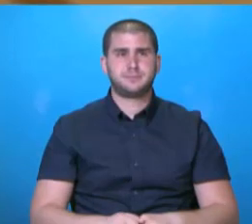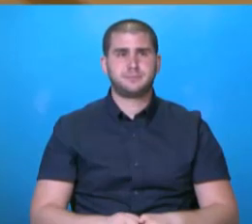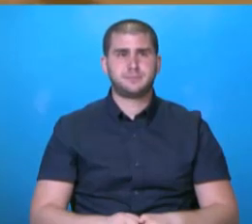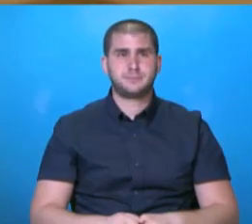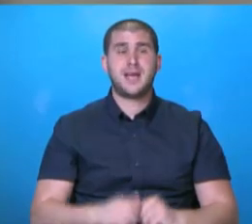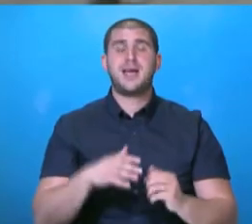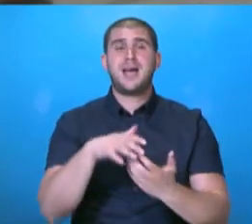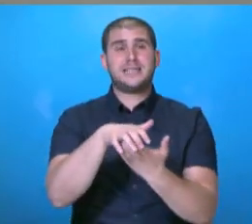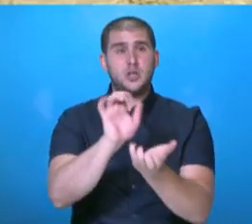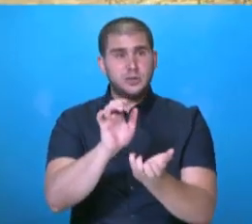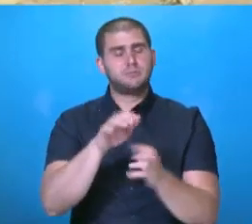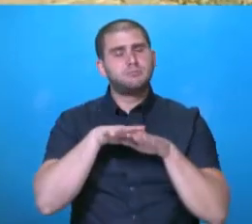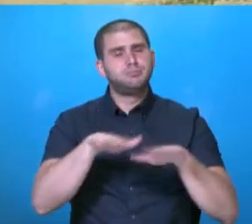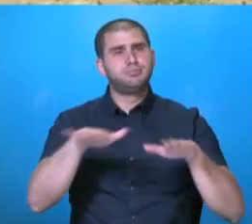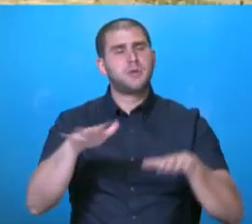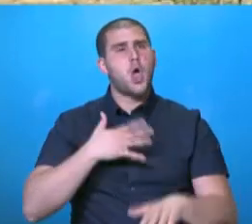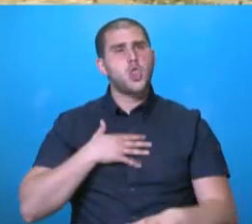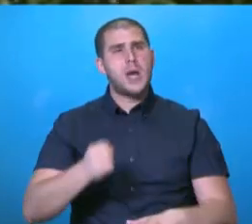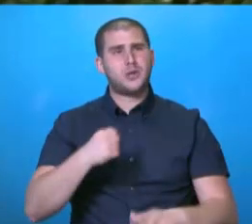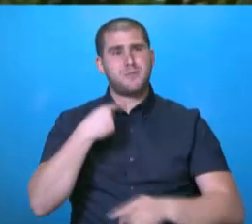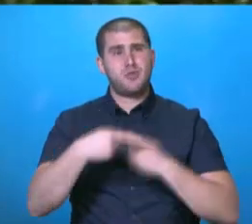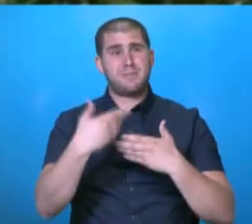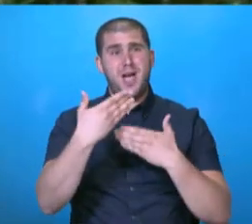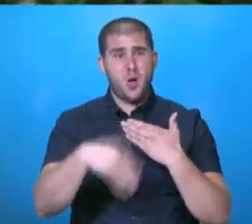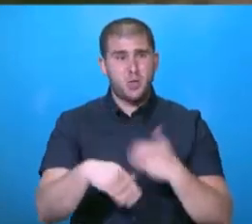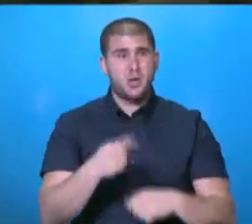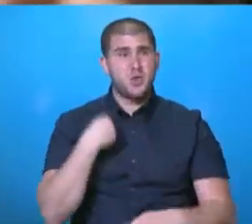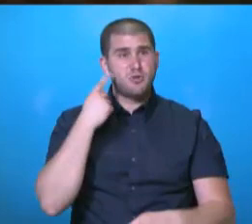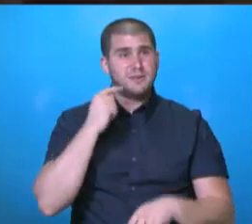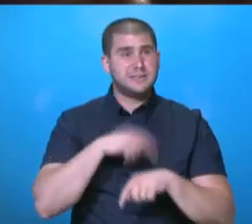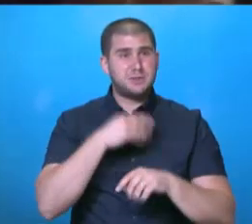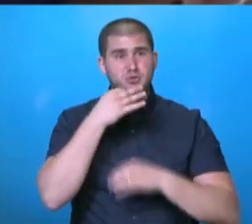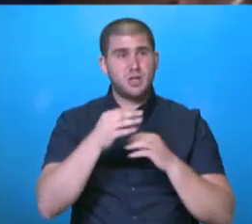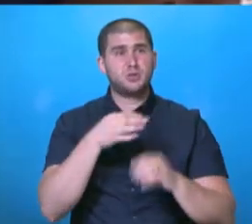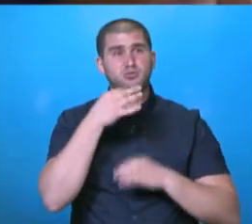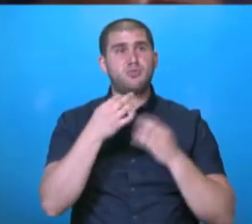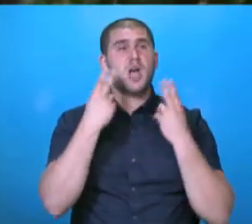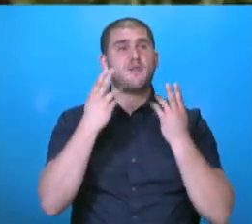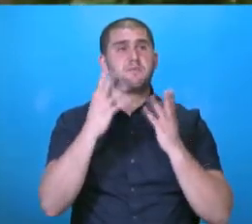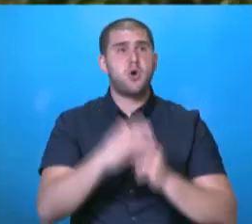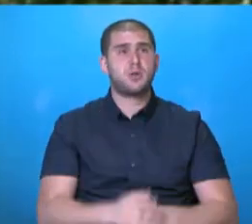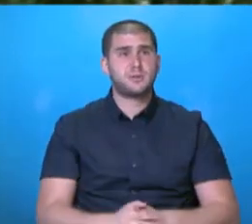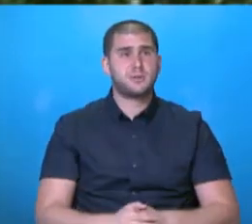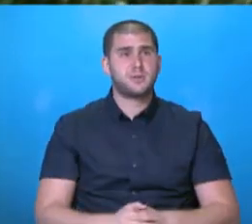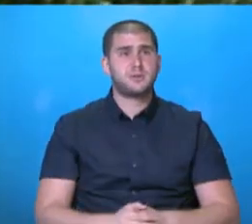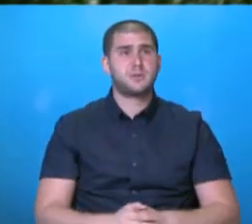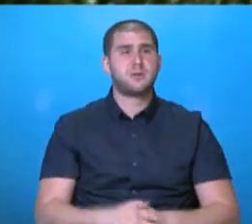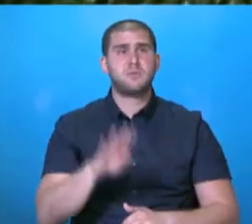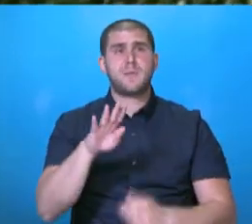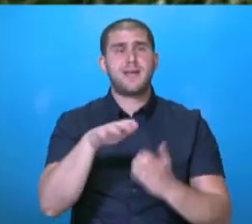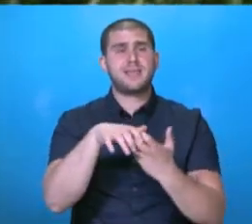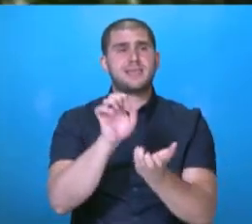הצעות ניסויים הפכו יותר ויותר נועזות בשנים האחרונות. I think it's about time I ask her a very important question. Bobby the Ringfords.